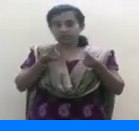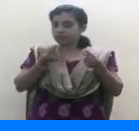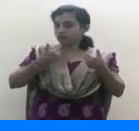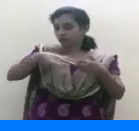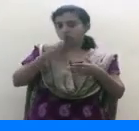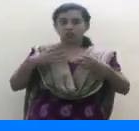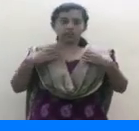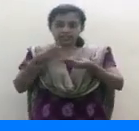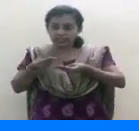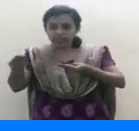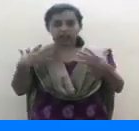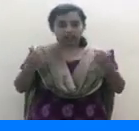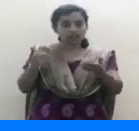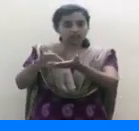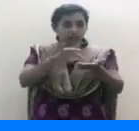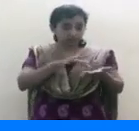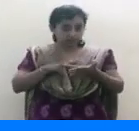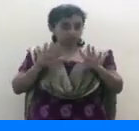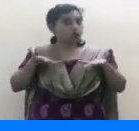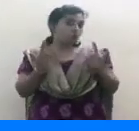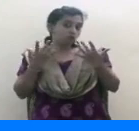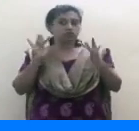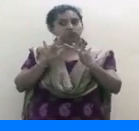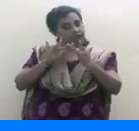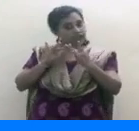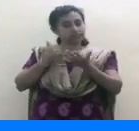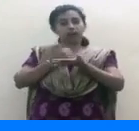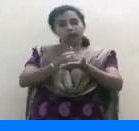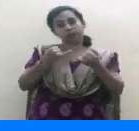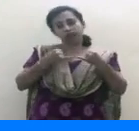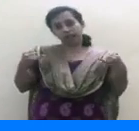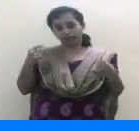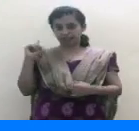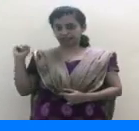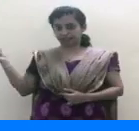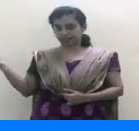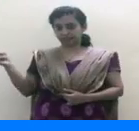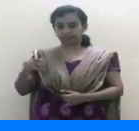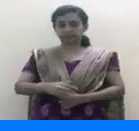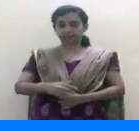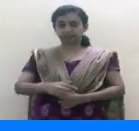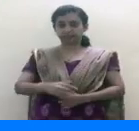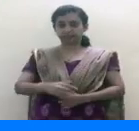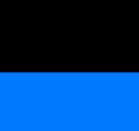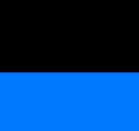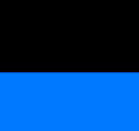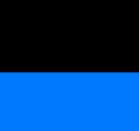तुरंत नज़दी की स्वास्ते केंदर जाए या हेल्फ लाइन नंबर 911123978046 पर संपर्क करें